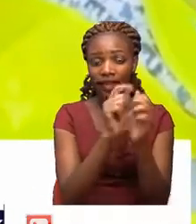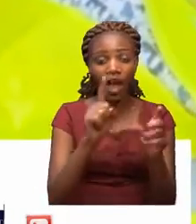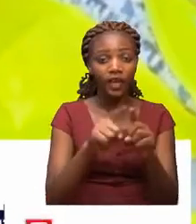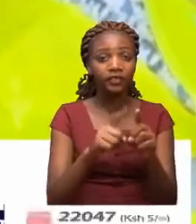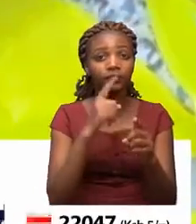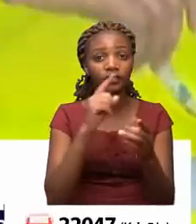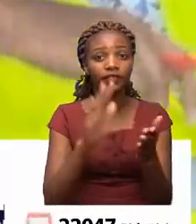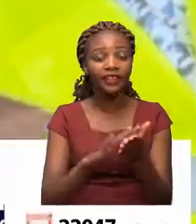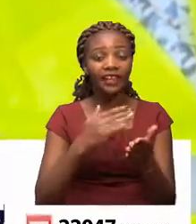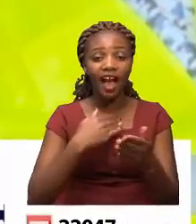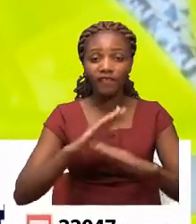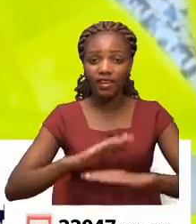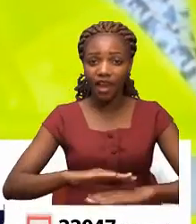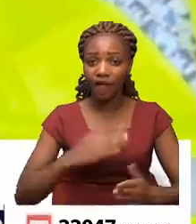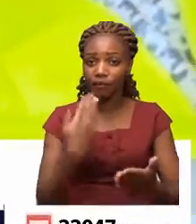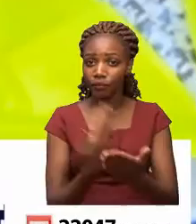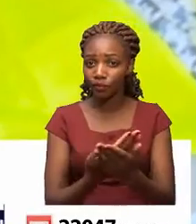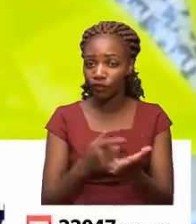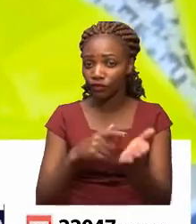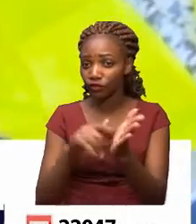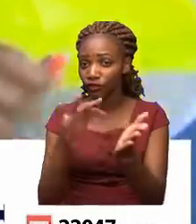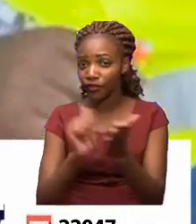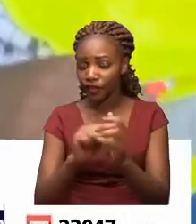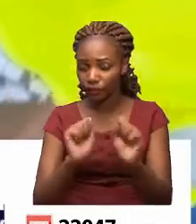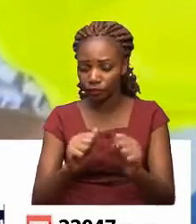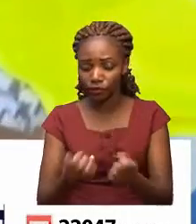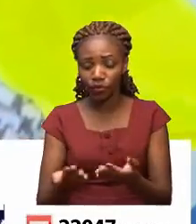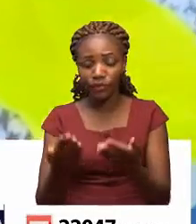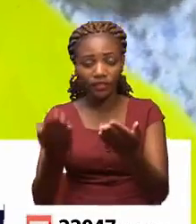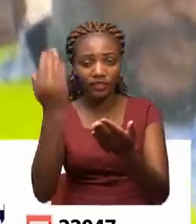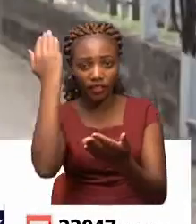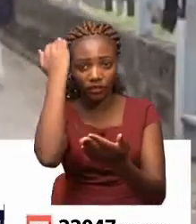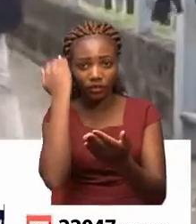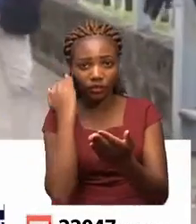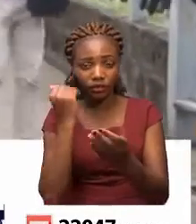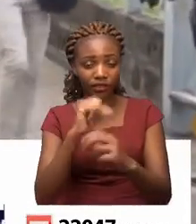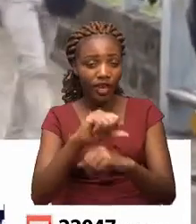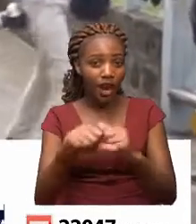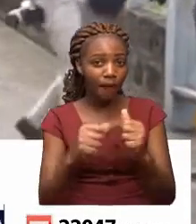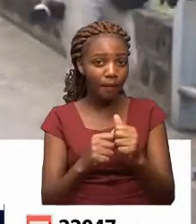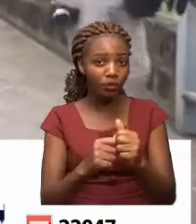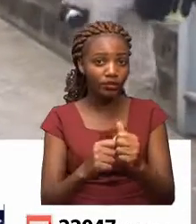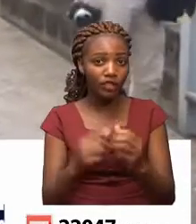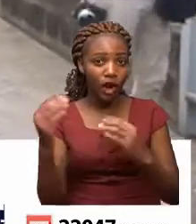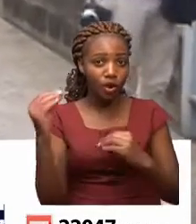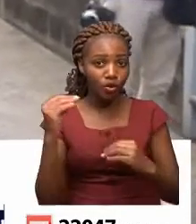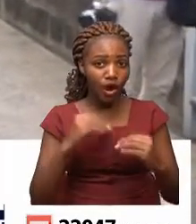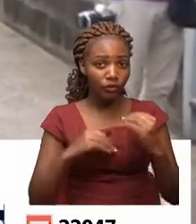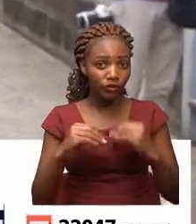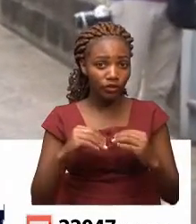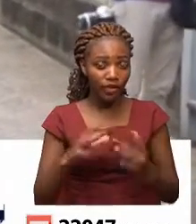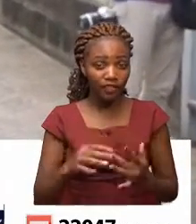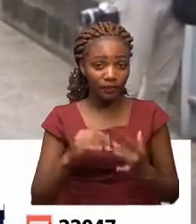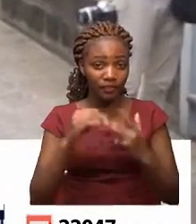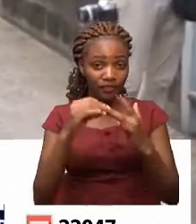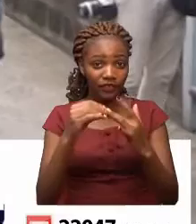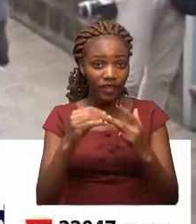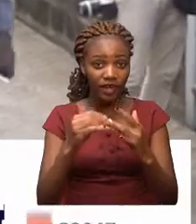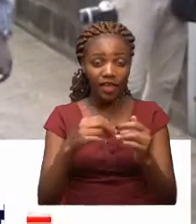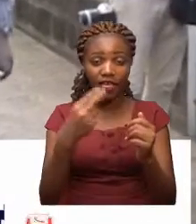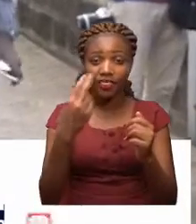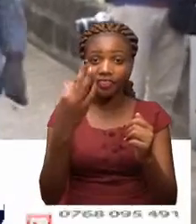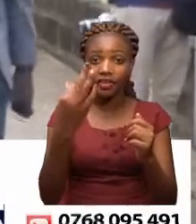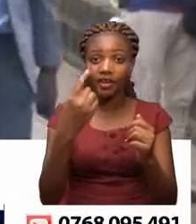ushahidi wa kosha wa kisha gav huy mahakam kusi na ubaf wa fedha na haswa kupa kwa shilingi milioni